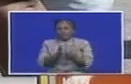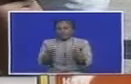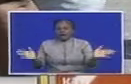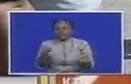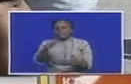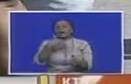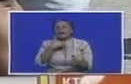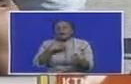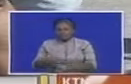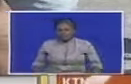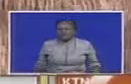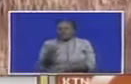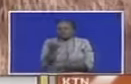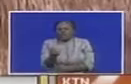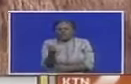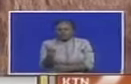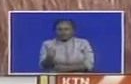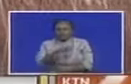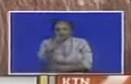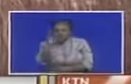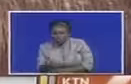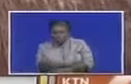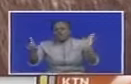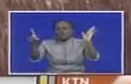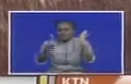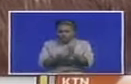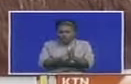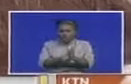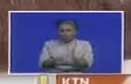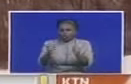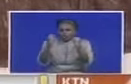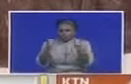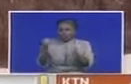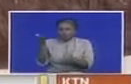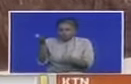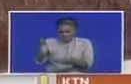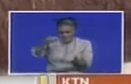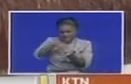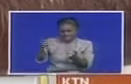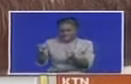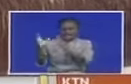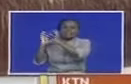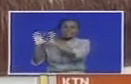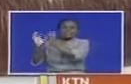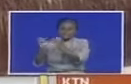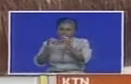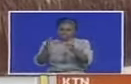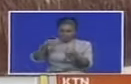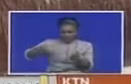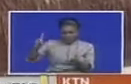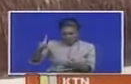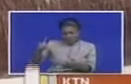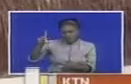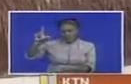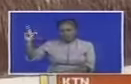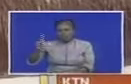sare zilizodaiwa kuwa fupi. Je, sheria hiyo itasimama kaunti ya Kilifi endapo itapitishwa? Lofty